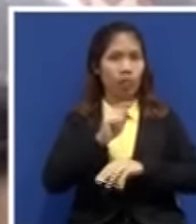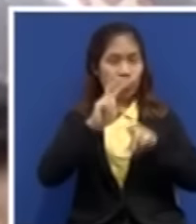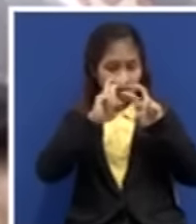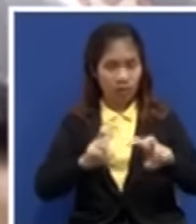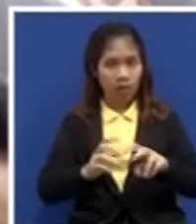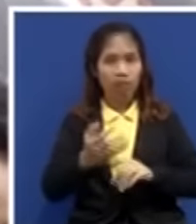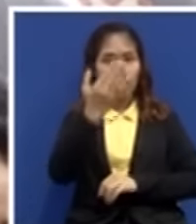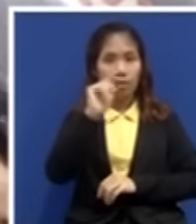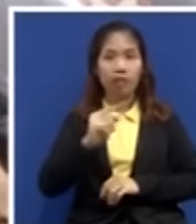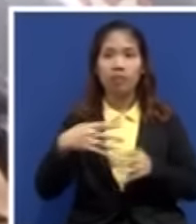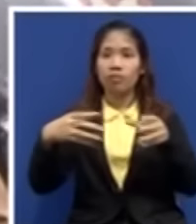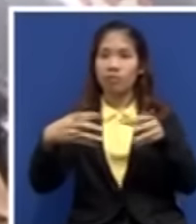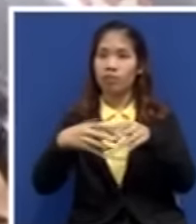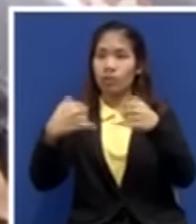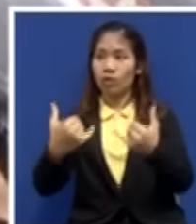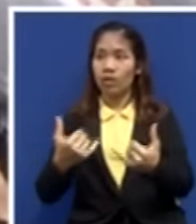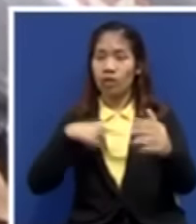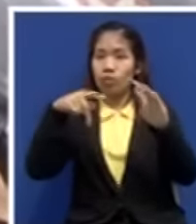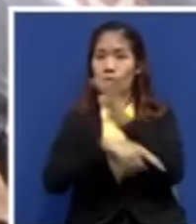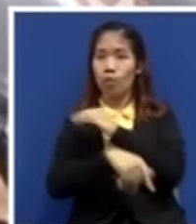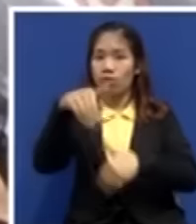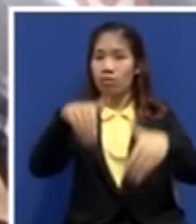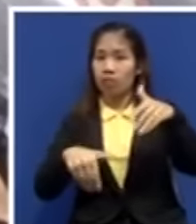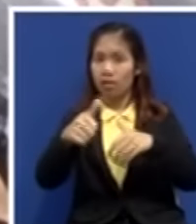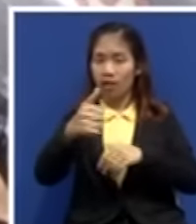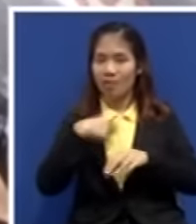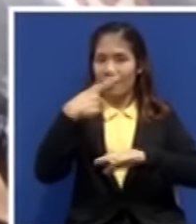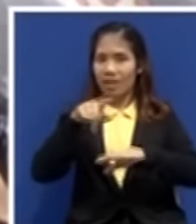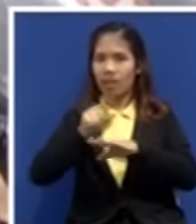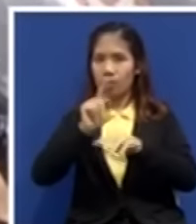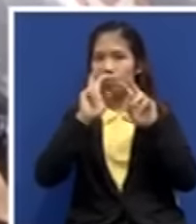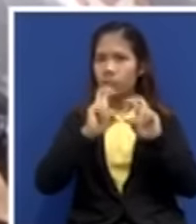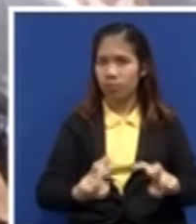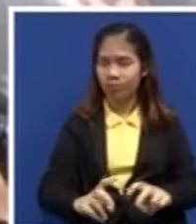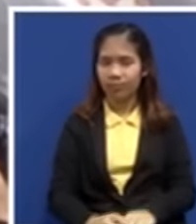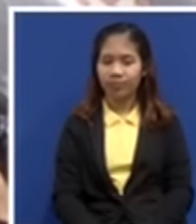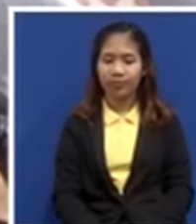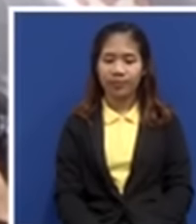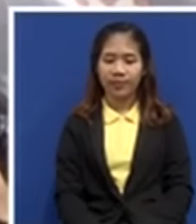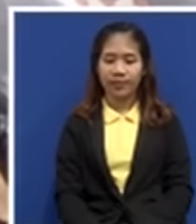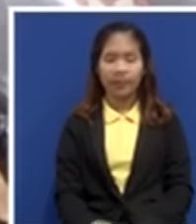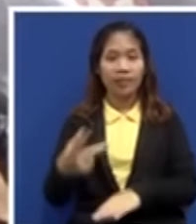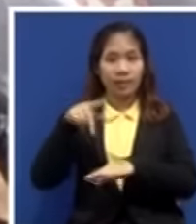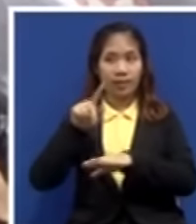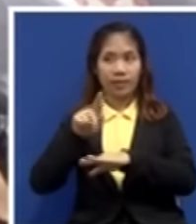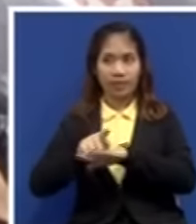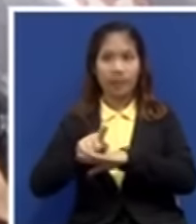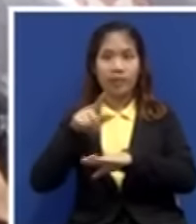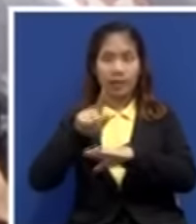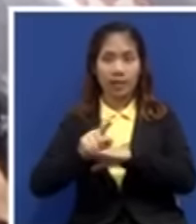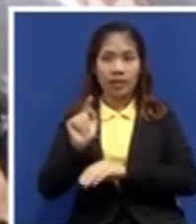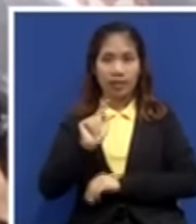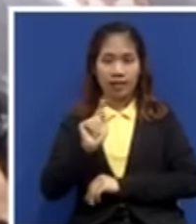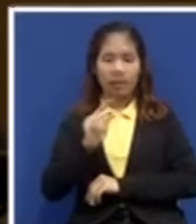ในสภาแห่งนี้โกงเลือกตั้งมาพูดได้ยังไงท่านประธานต้องวินิจฉัยเรื่องนี้ครับ ครับเดี๋ยวผม ท่านประธานครับ เดี๋ยวผม จะ